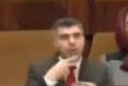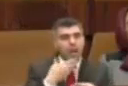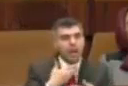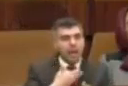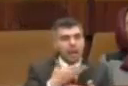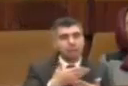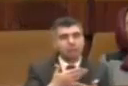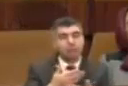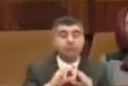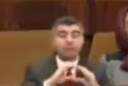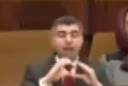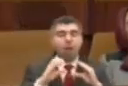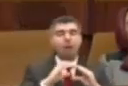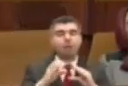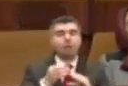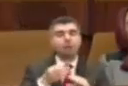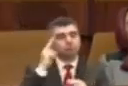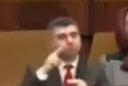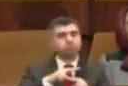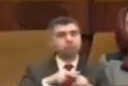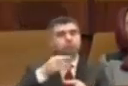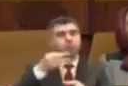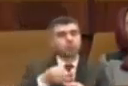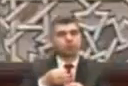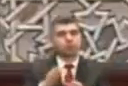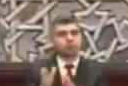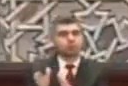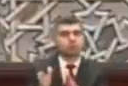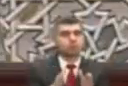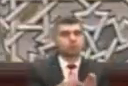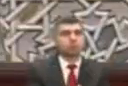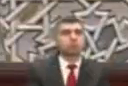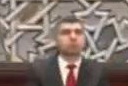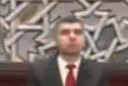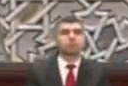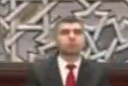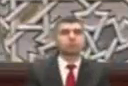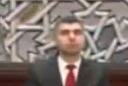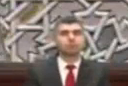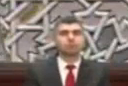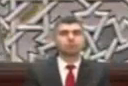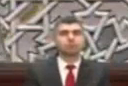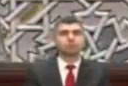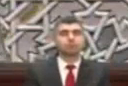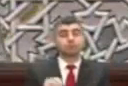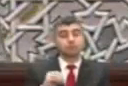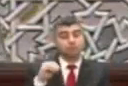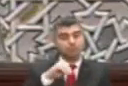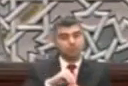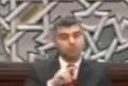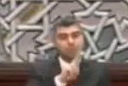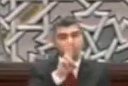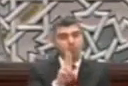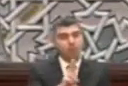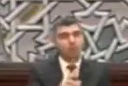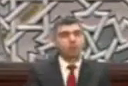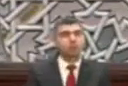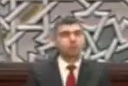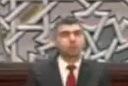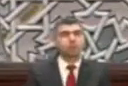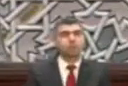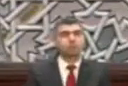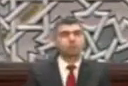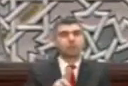خصنا نتواصلوا معاه بالتي هي احسن. شكرا. شكرا. هل هناك من تعقيب اضافي اخر؟